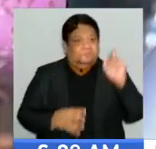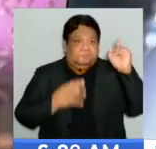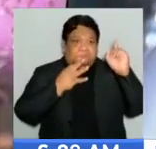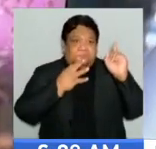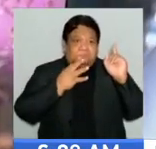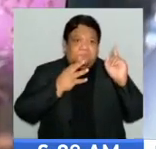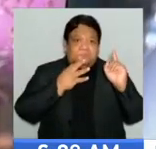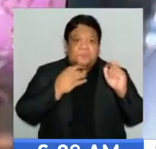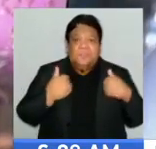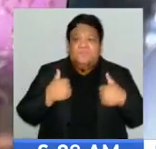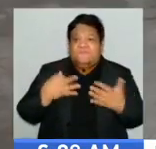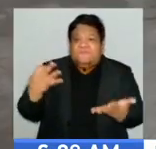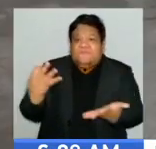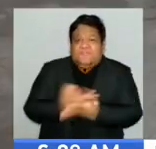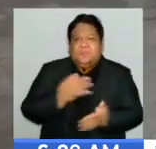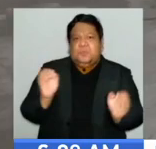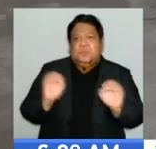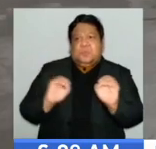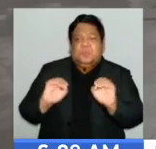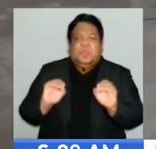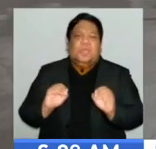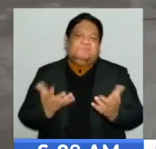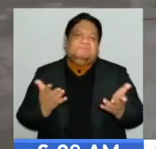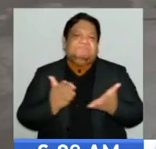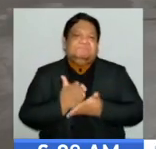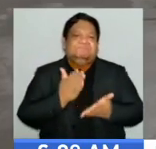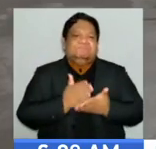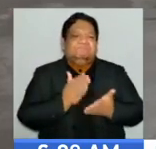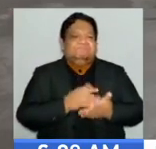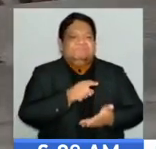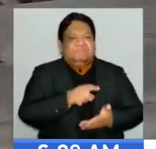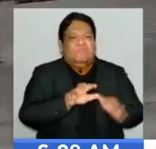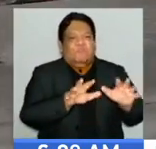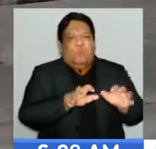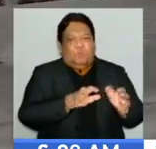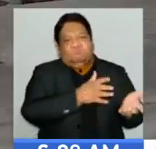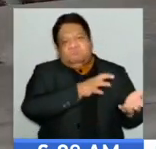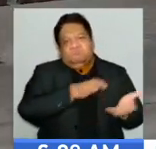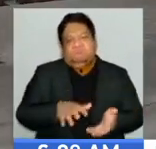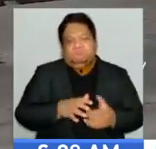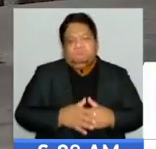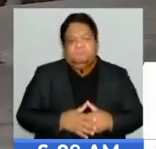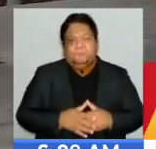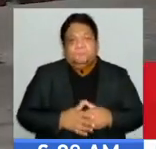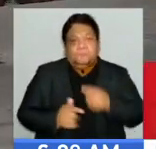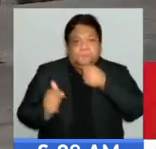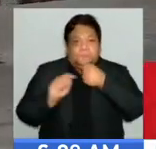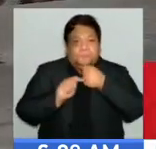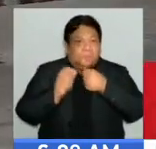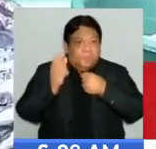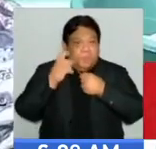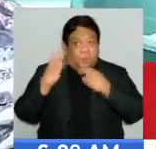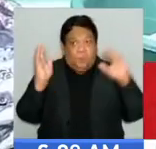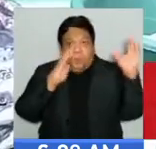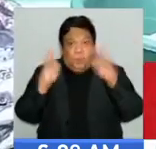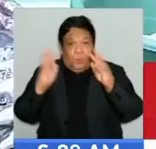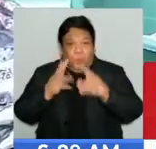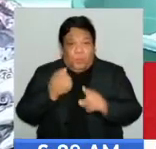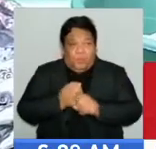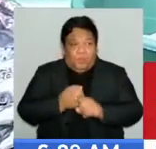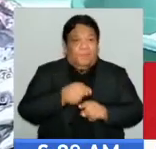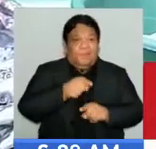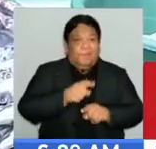swaan Frozen buod ek ng mga bagyo supply presyo angil price